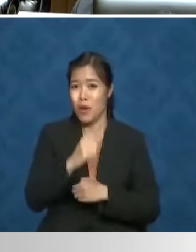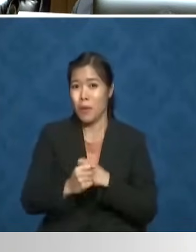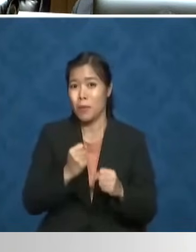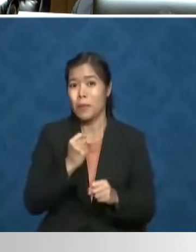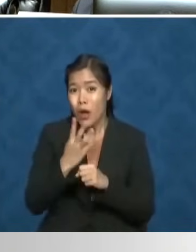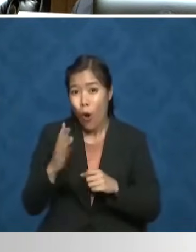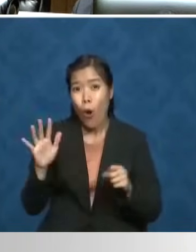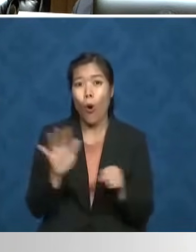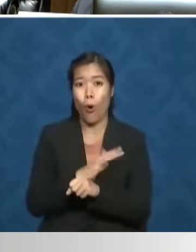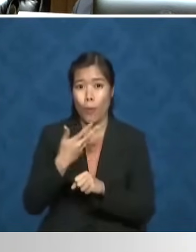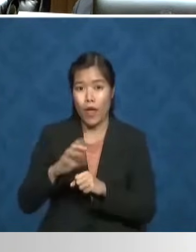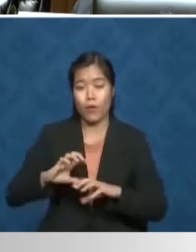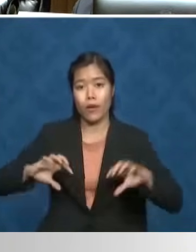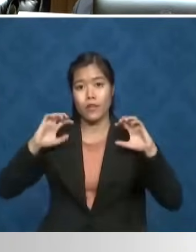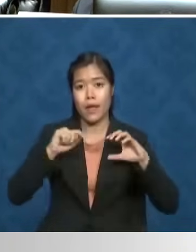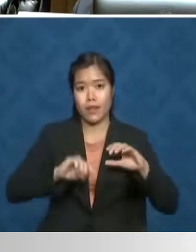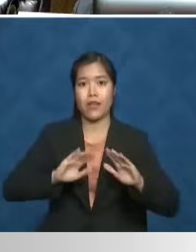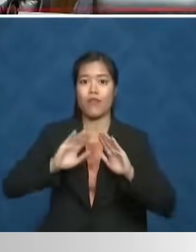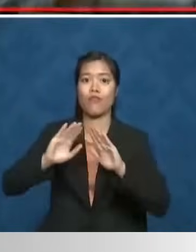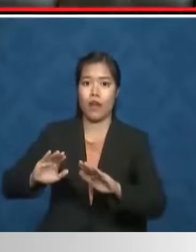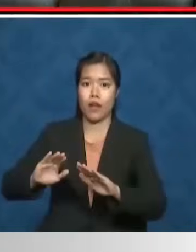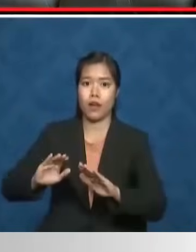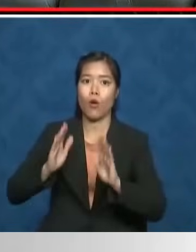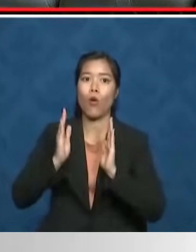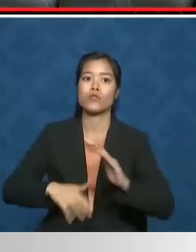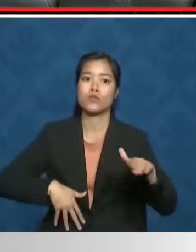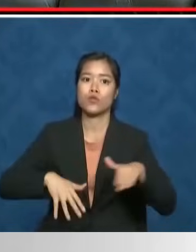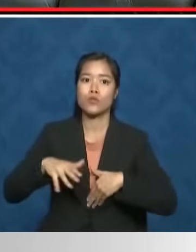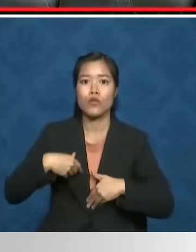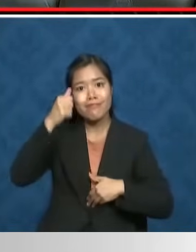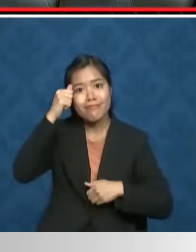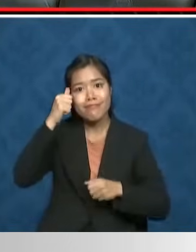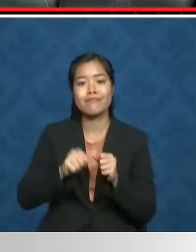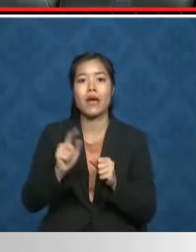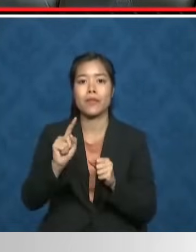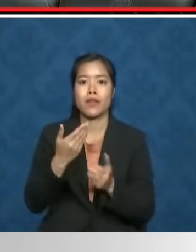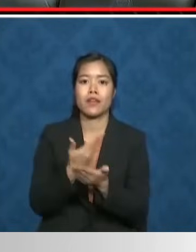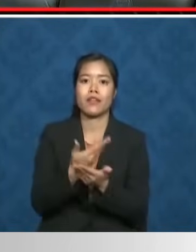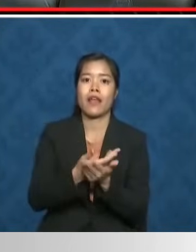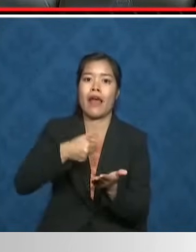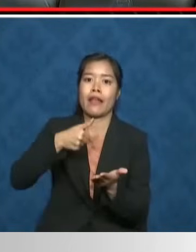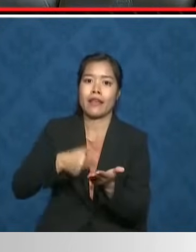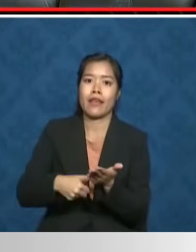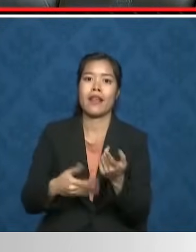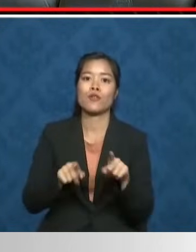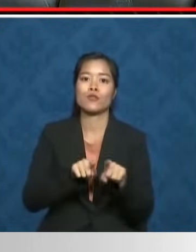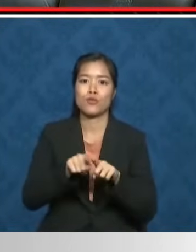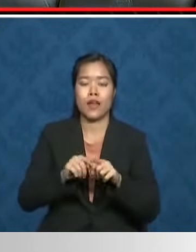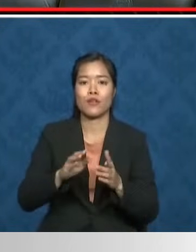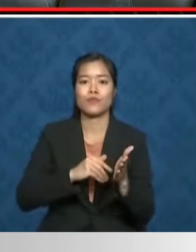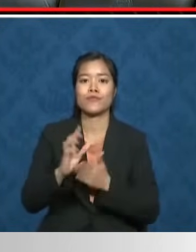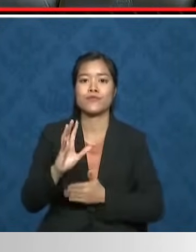บาลนี้จะฝากไว้ให้ประชาชนจดจำก็คงจะมีเพียงหนี้ก้อนโตกับถุงเท้าสีชมพูเพียงเท่านั้น